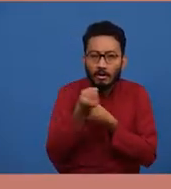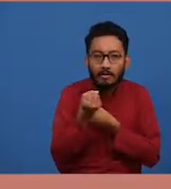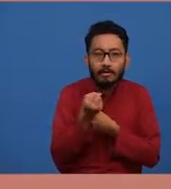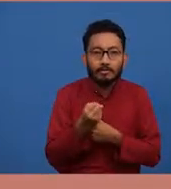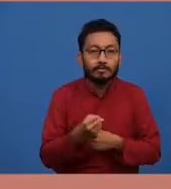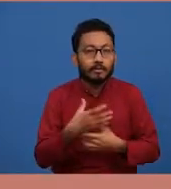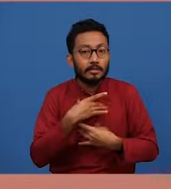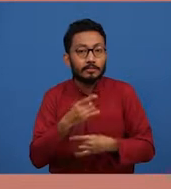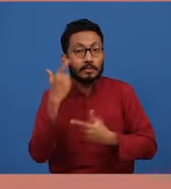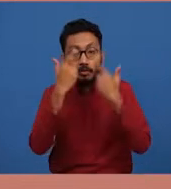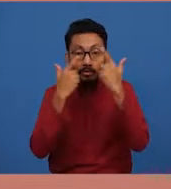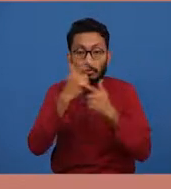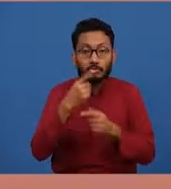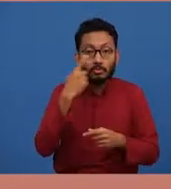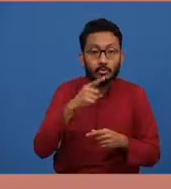pulau itu.